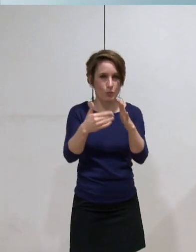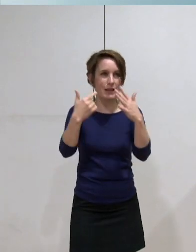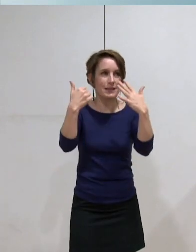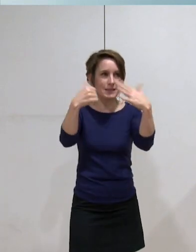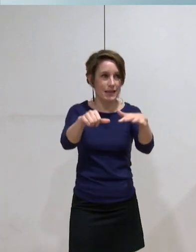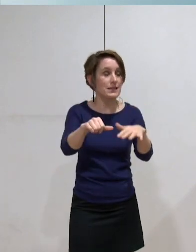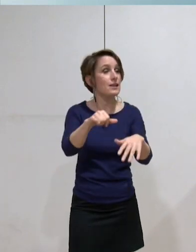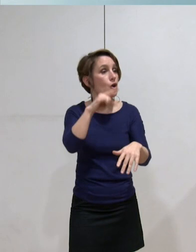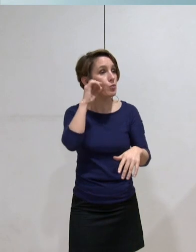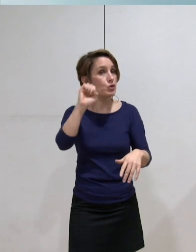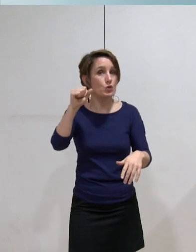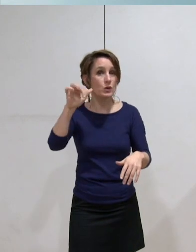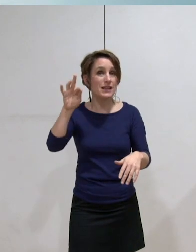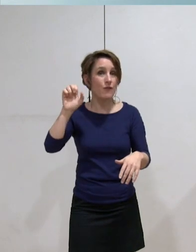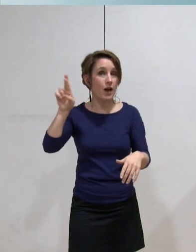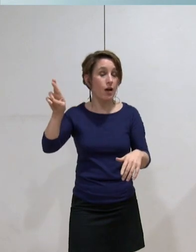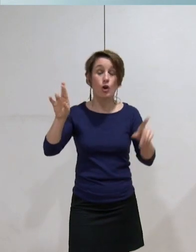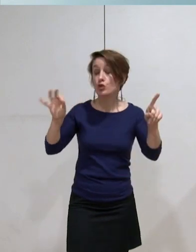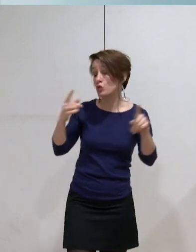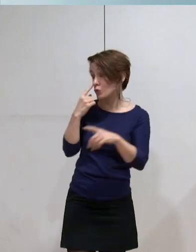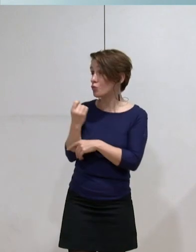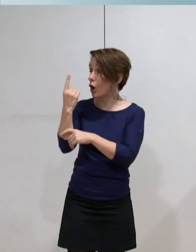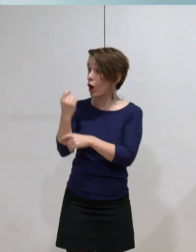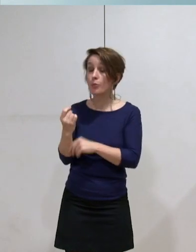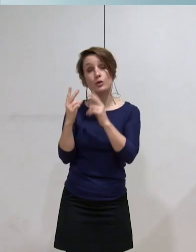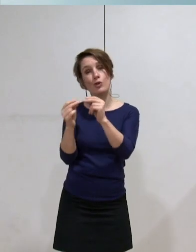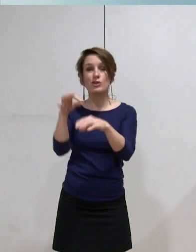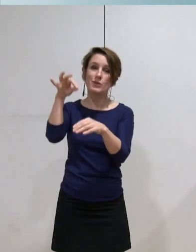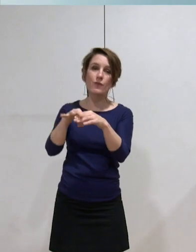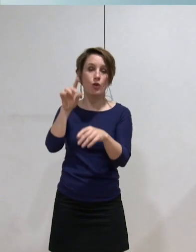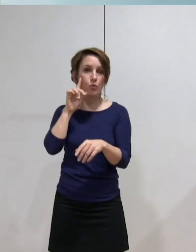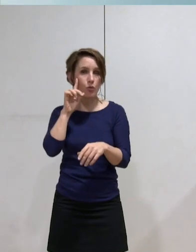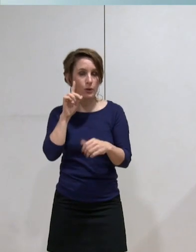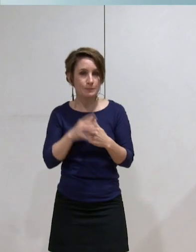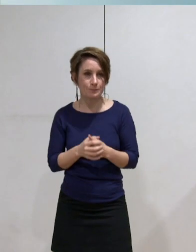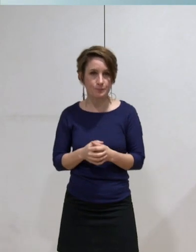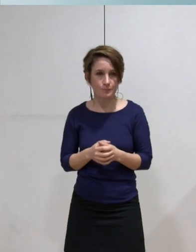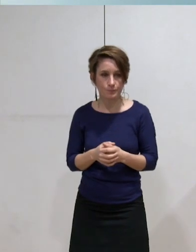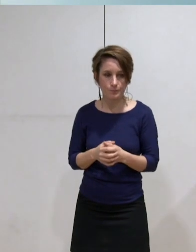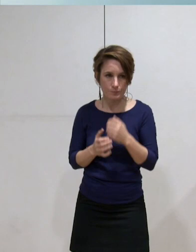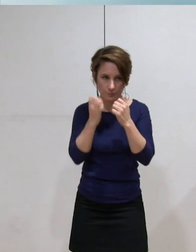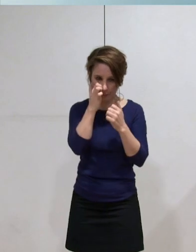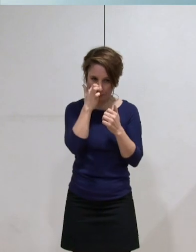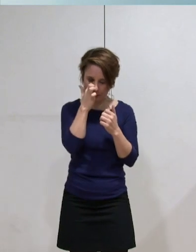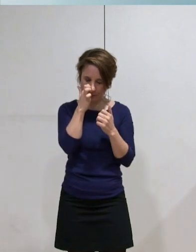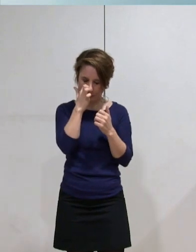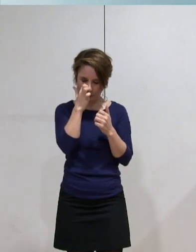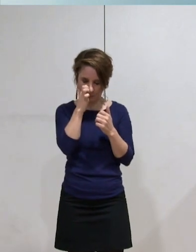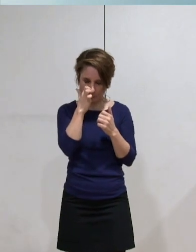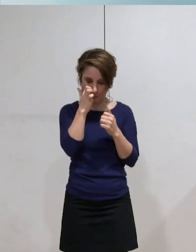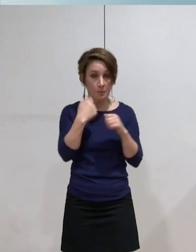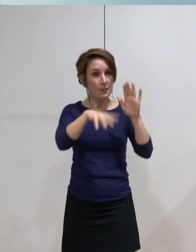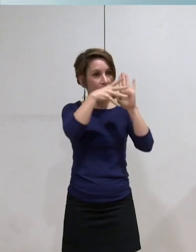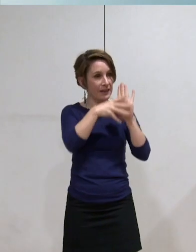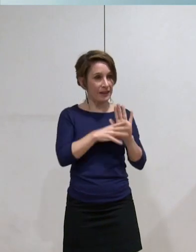avez la parole oui ce sera très simple et rapide une explication de vote comme nous n'avons pas encore eu la présentation des critères j'ai